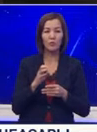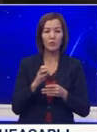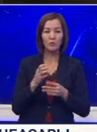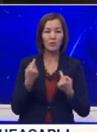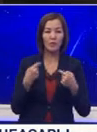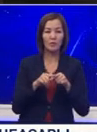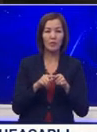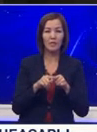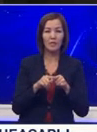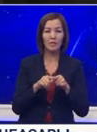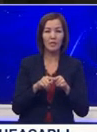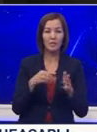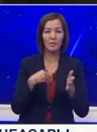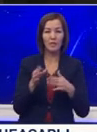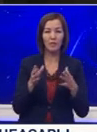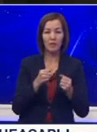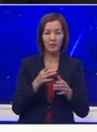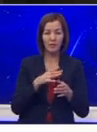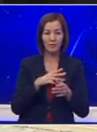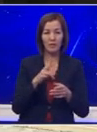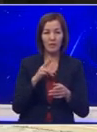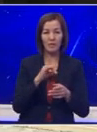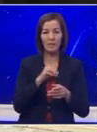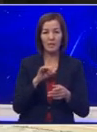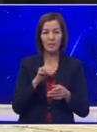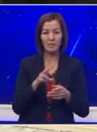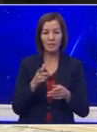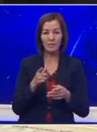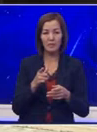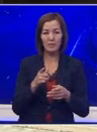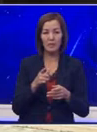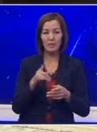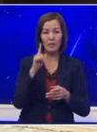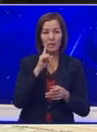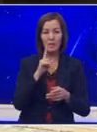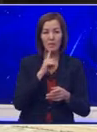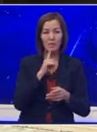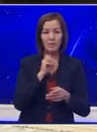400 техникаға жоқ сатып алынды крестьяндармен лизингқа. Сонымен қатар Қазагро